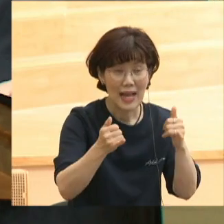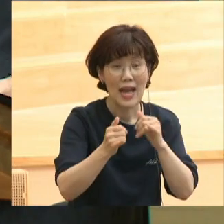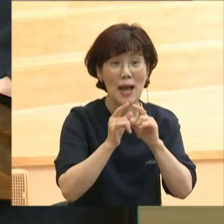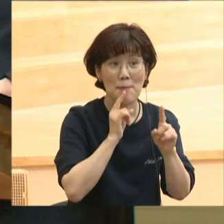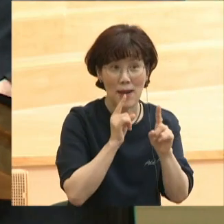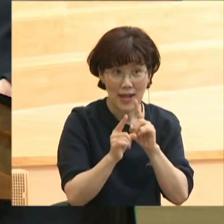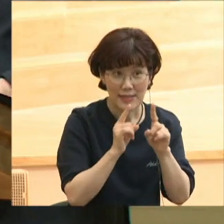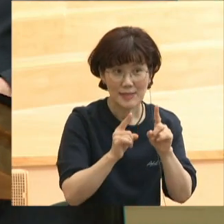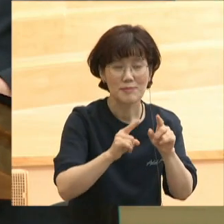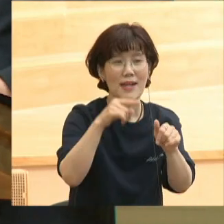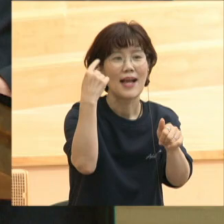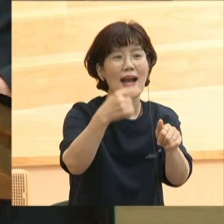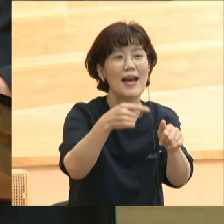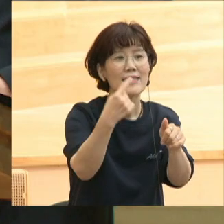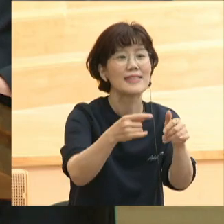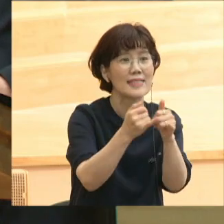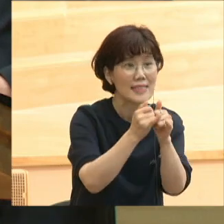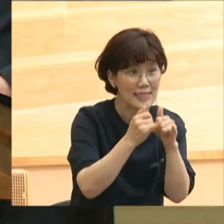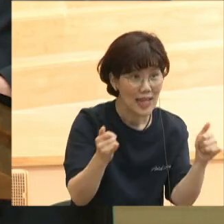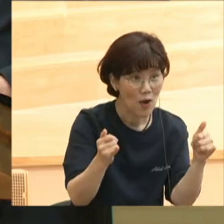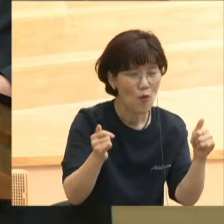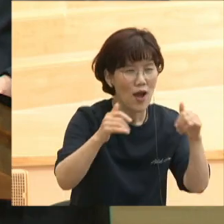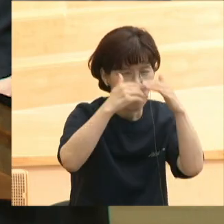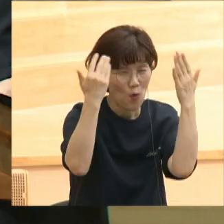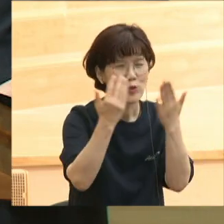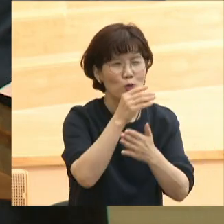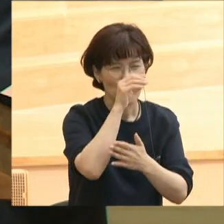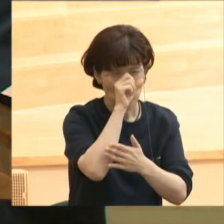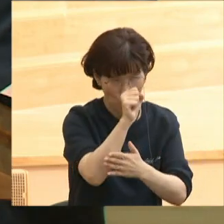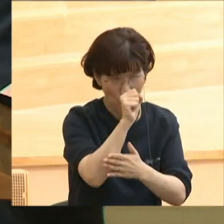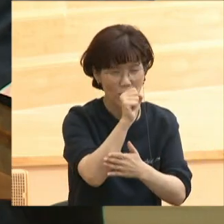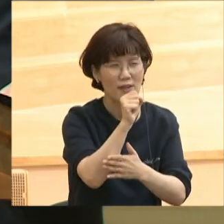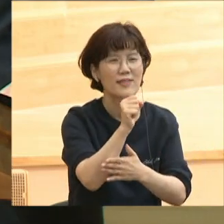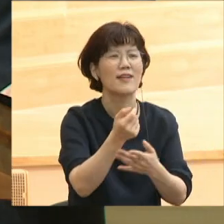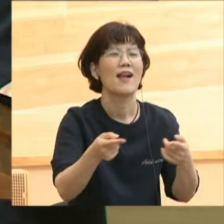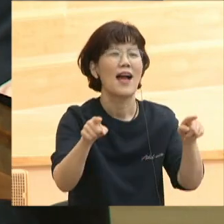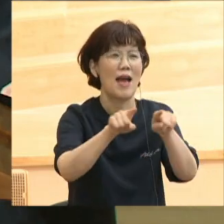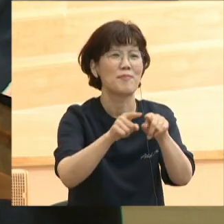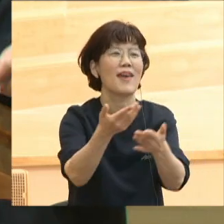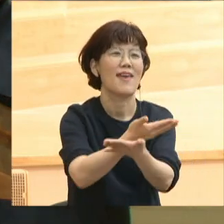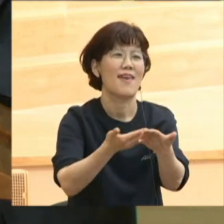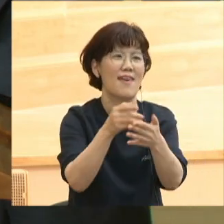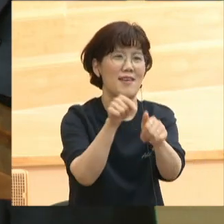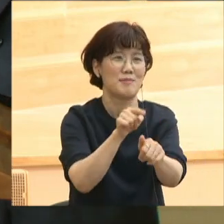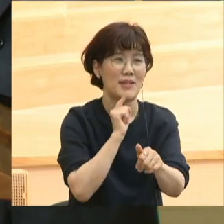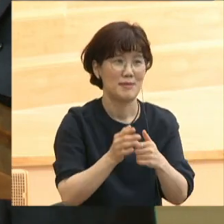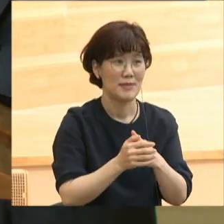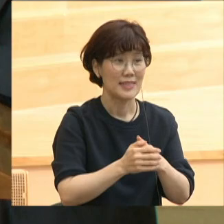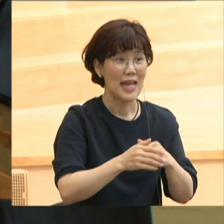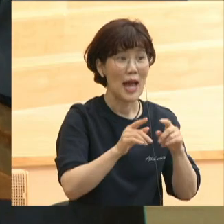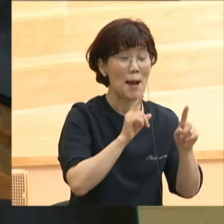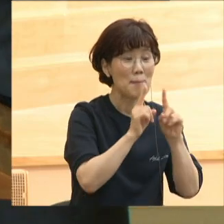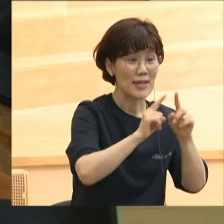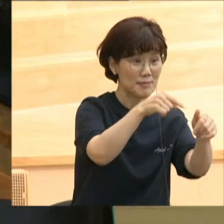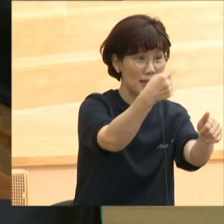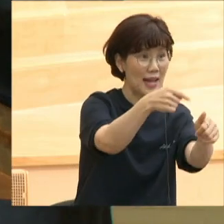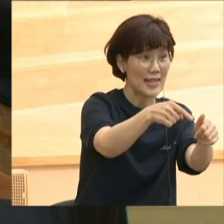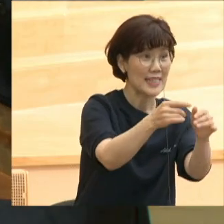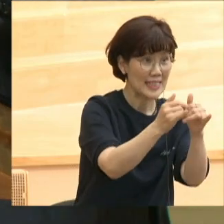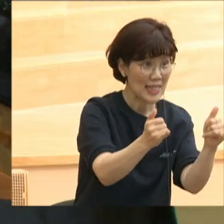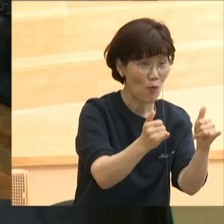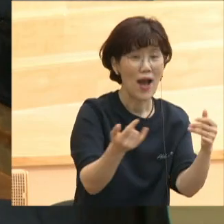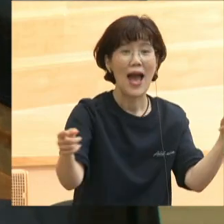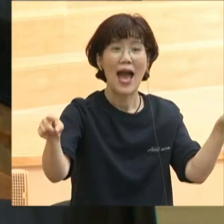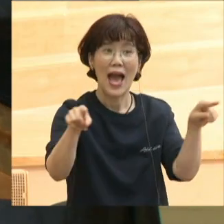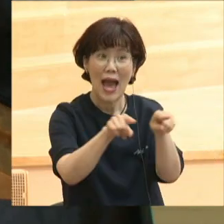말씀을 가르치는 자와 모든 좋은 것을 함께하라 그렇게 말합니다. 다시 말하면 말씀을 가르치는 자와 함께 모든 좋은